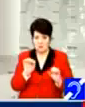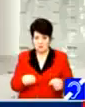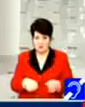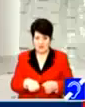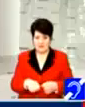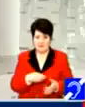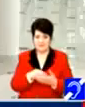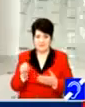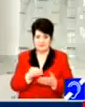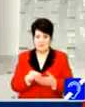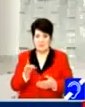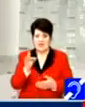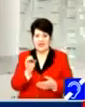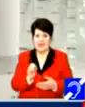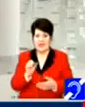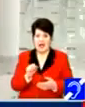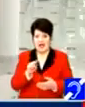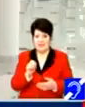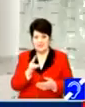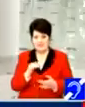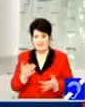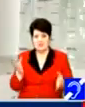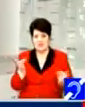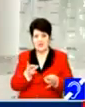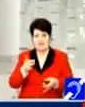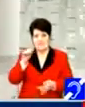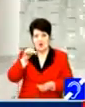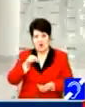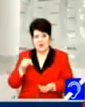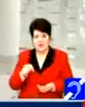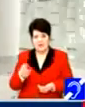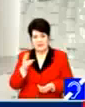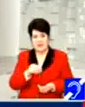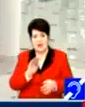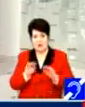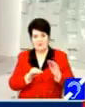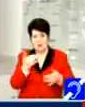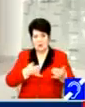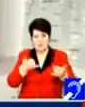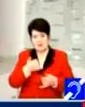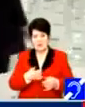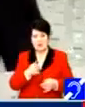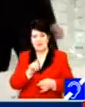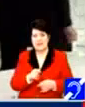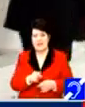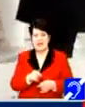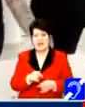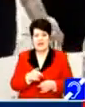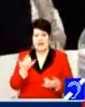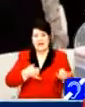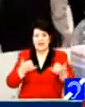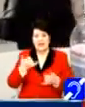să procurăm reactivi, baze, acize, adică tot ce este nevoie de a completa un laborator de chimie. Și